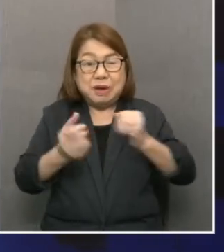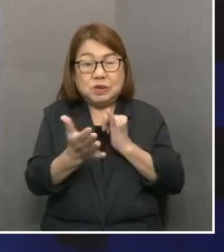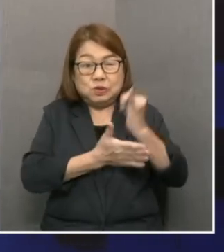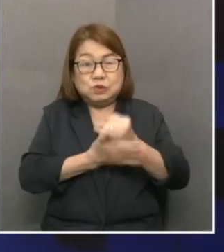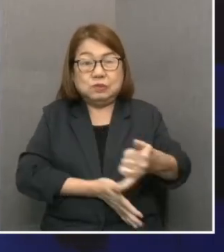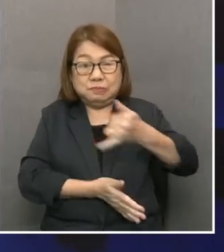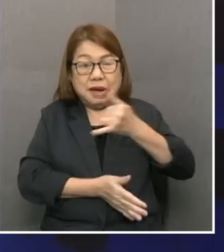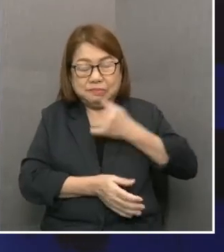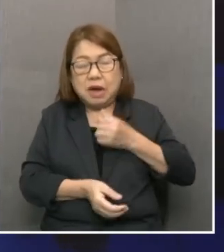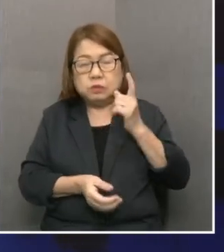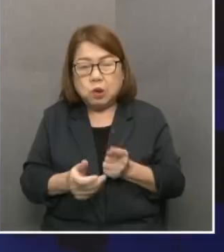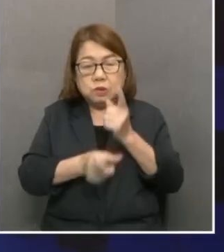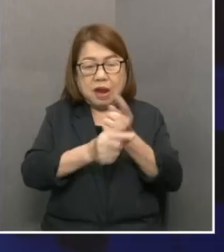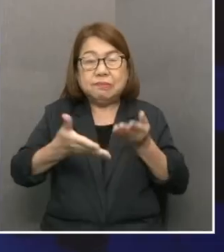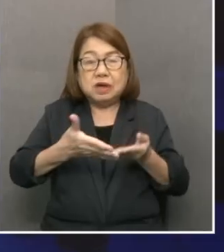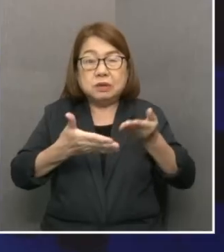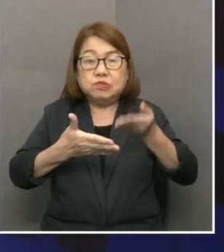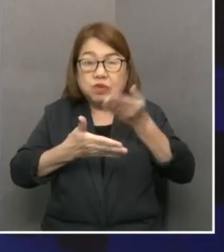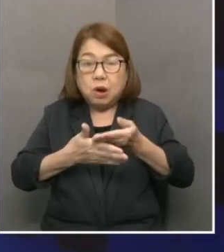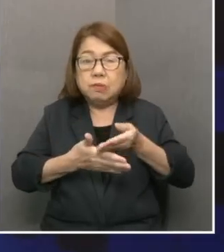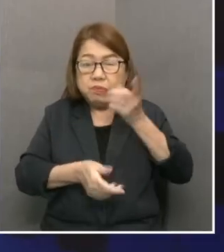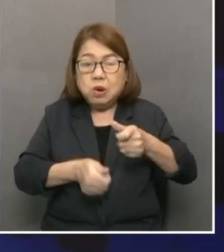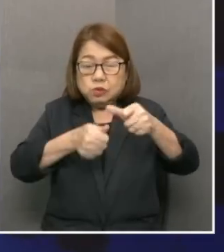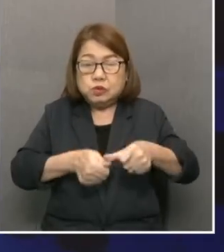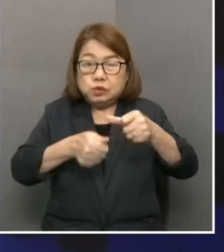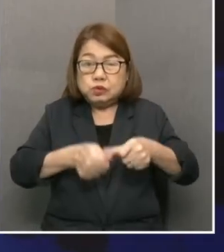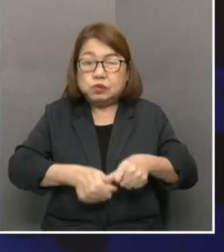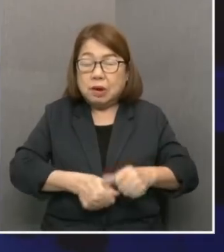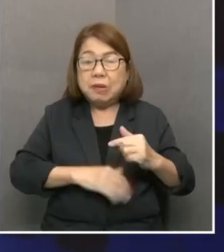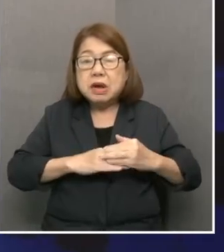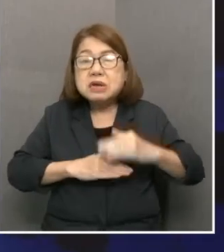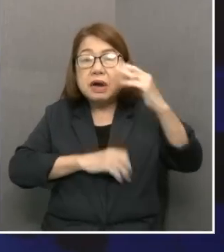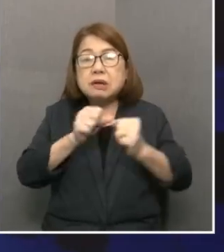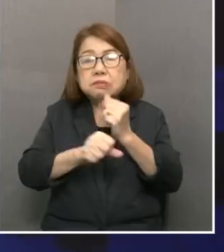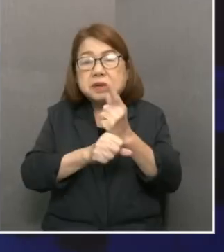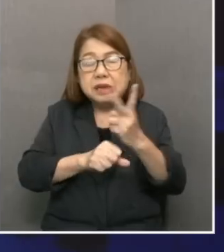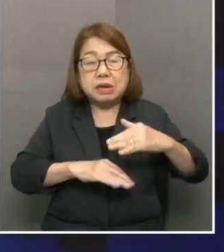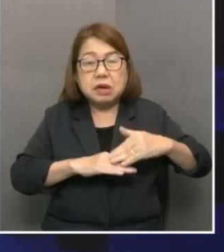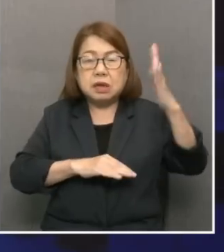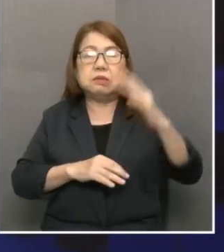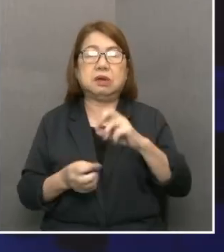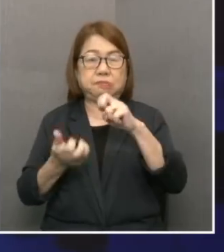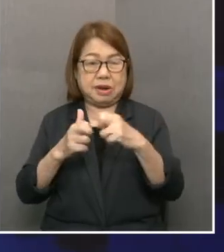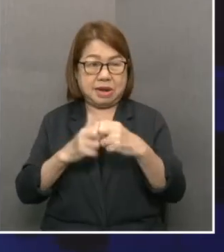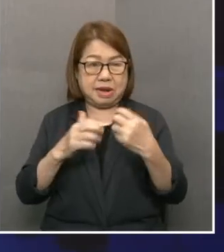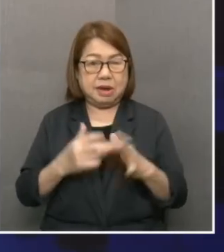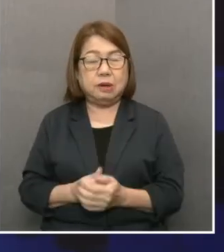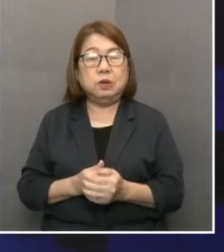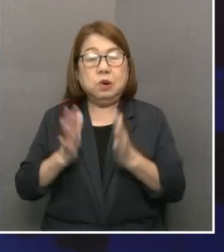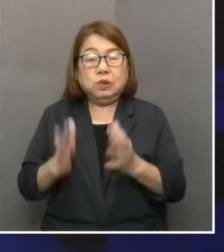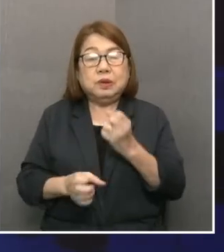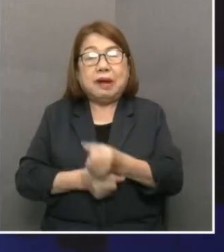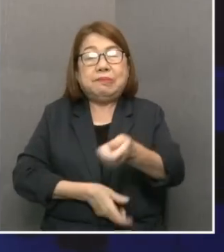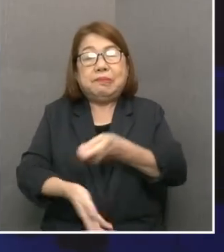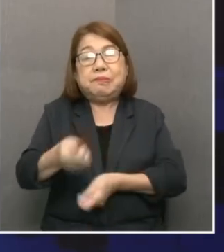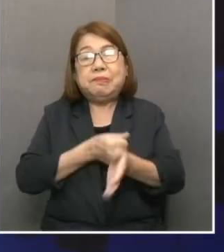การให้อยู่ในประเทศเกินกำหนดระยะเวลาหรือว่า overstayนะฟังเสียงสะท้อนจากธุรกิจการประมงเนี่ยเบอกว่าขั้นตอน